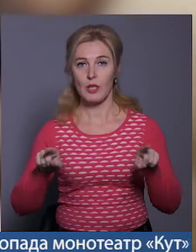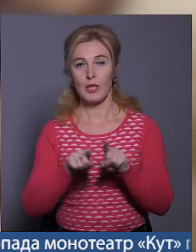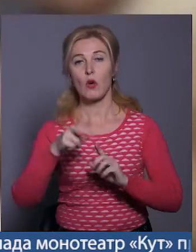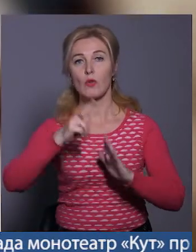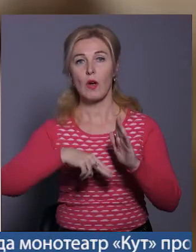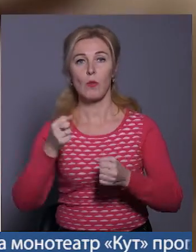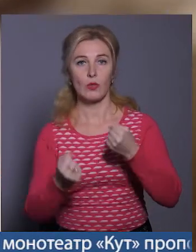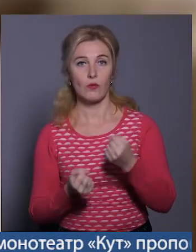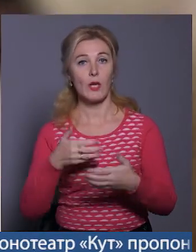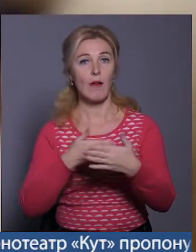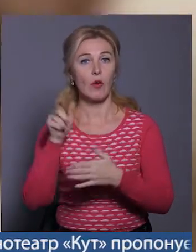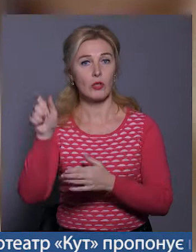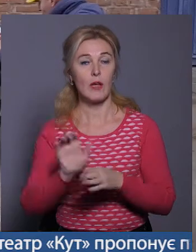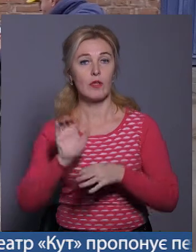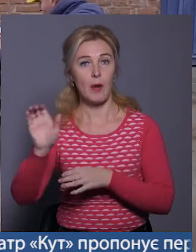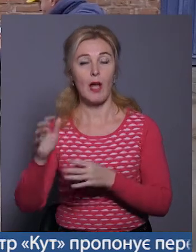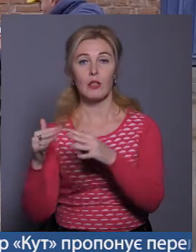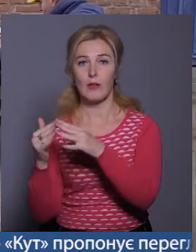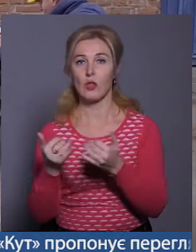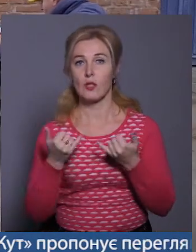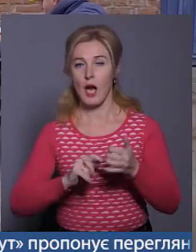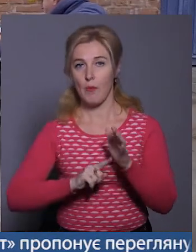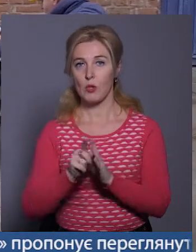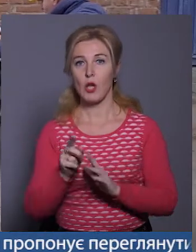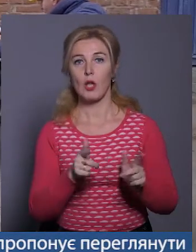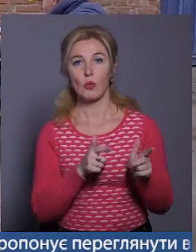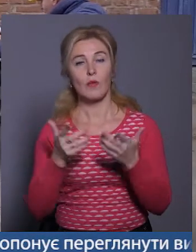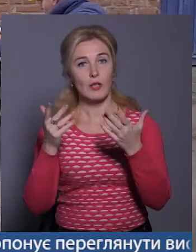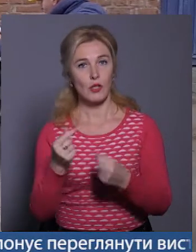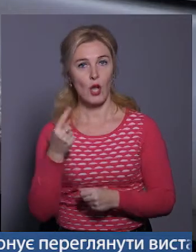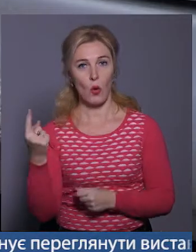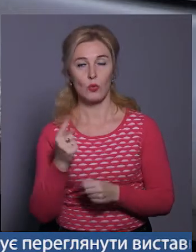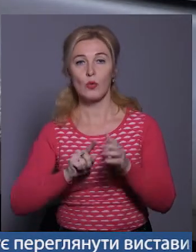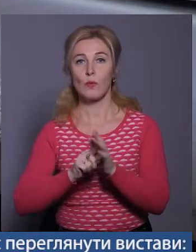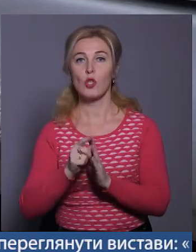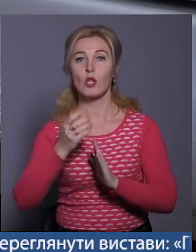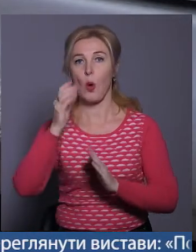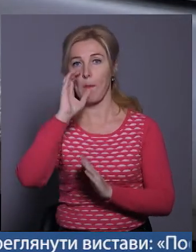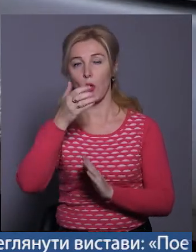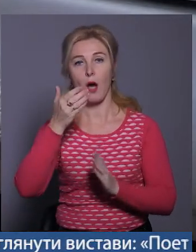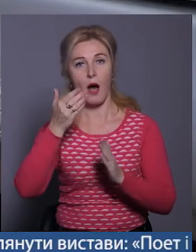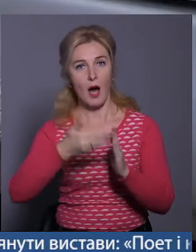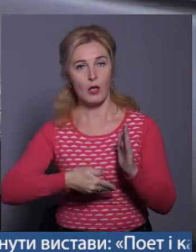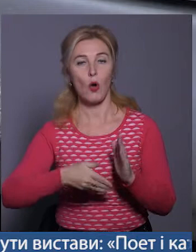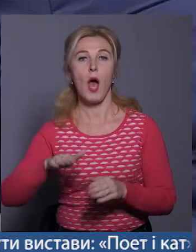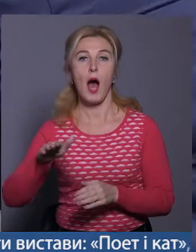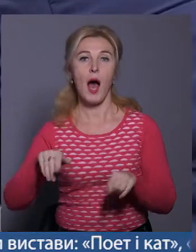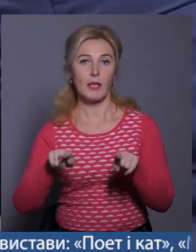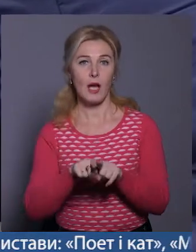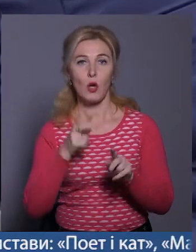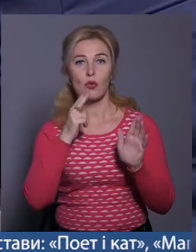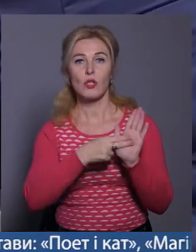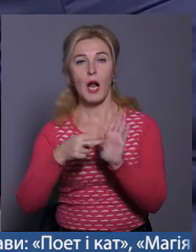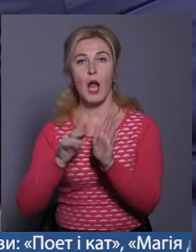автівки, котрі волонтери доправляють на фронт. Зараз почали готувати іще одну. Спочатку болгаркою усувають недоліки, а також заклеюють